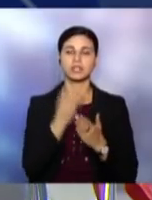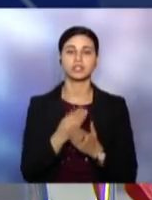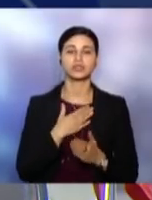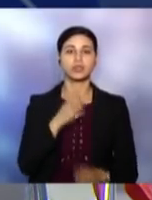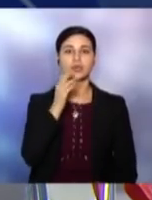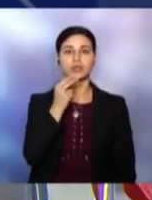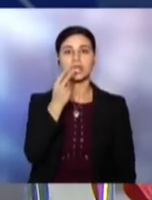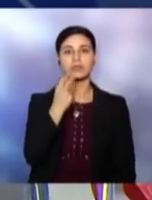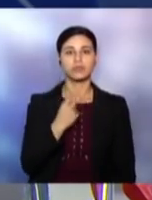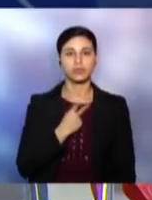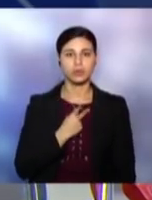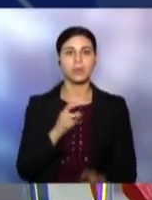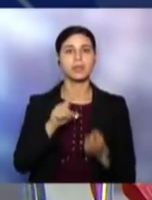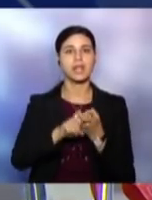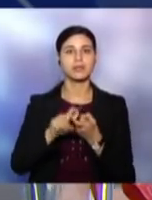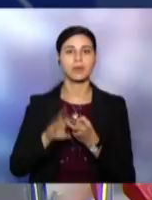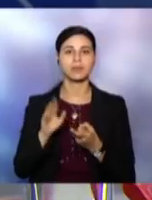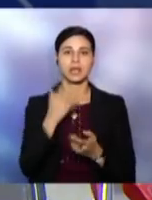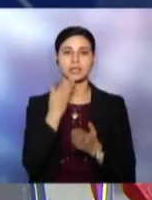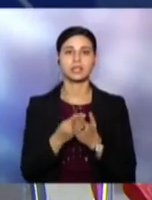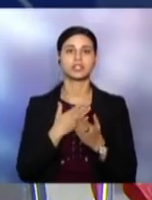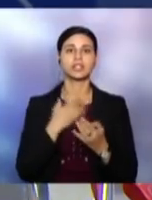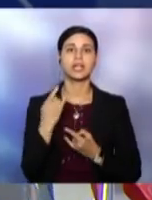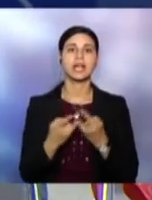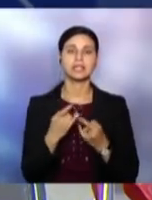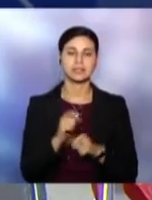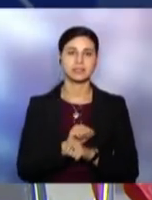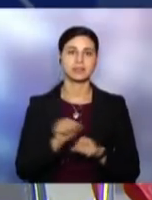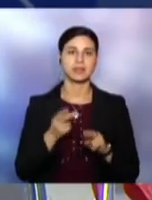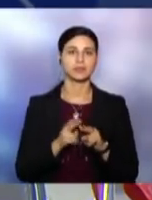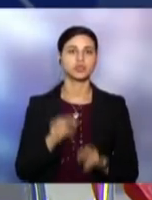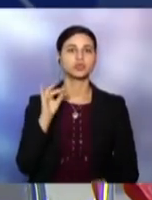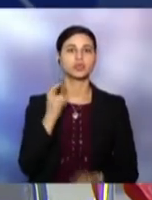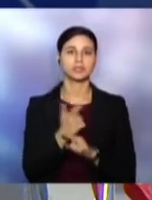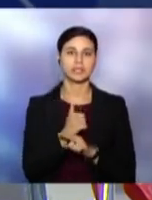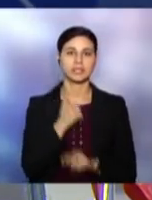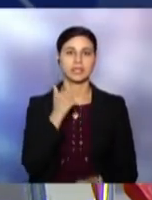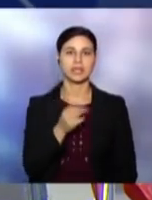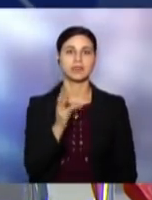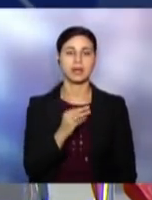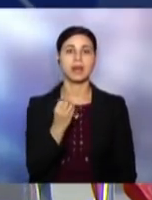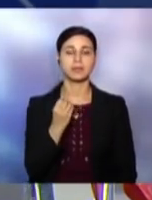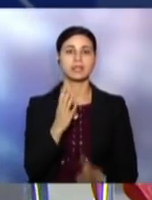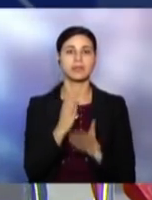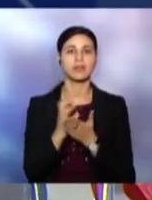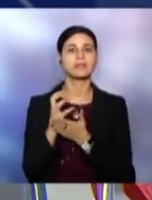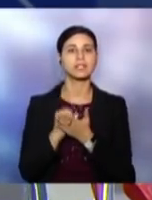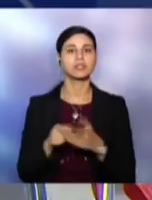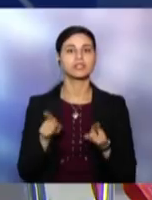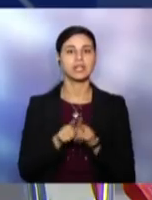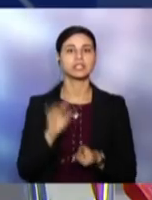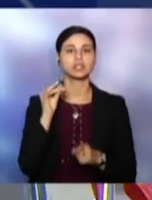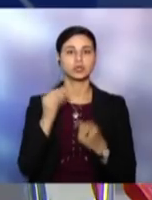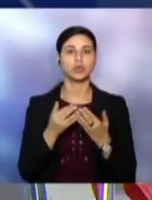გადაცემას, ერთვებიან და შემდეგ ხდებიან ჩვენი გადაცემის გმირები. ეს ისტორია ამის საუკეთესო დასტორია, თუმცა კიდევ გვაქვს რეზერვში ასეთი